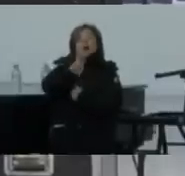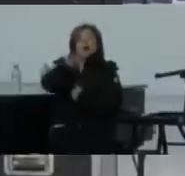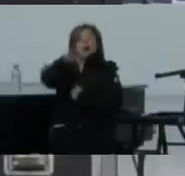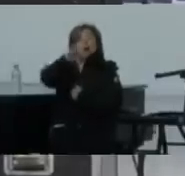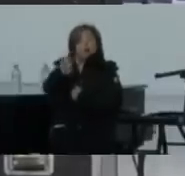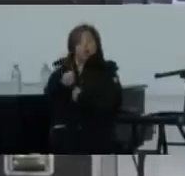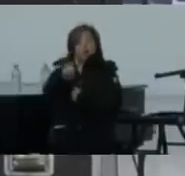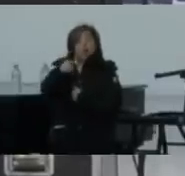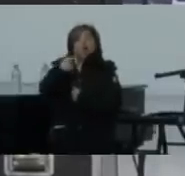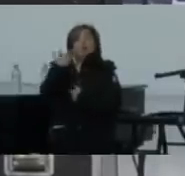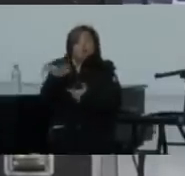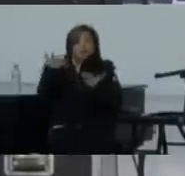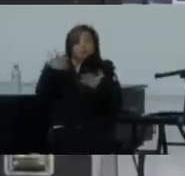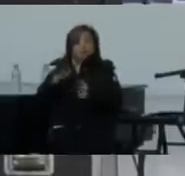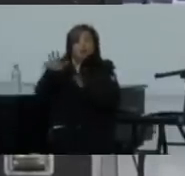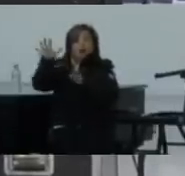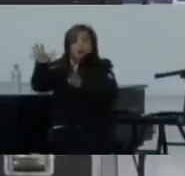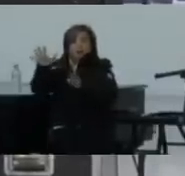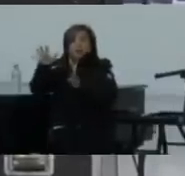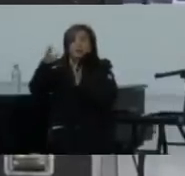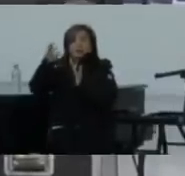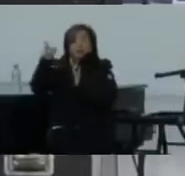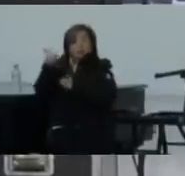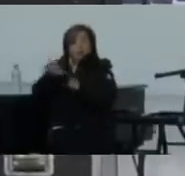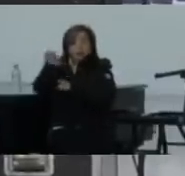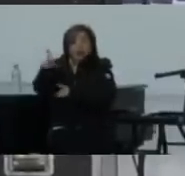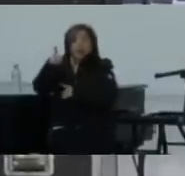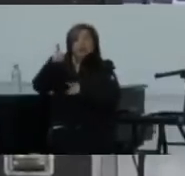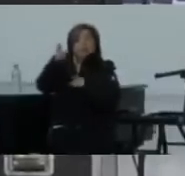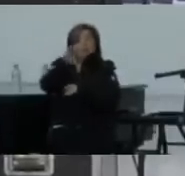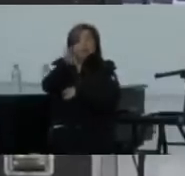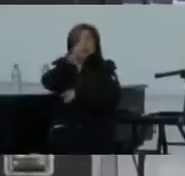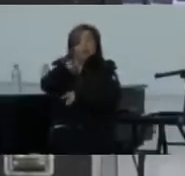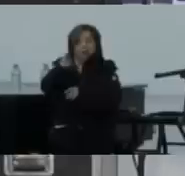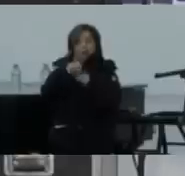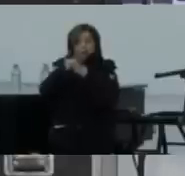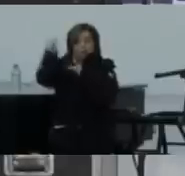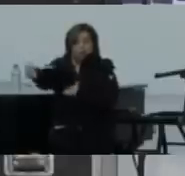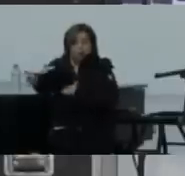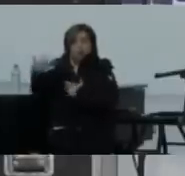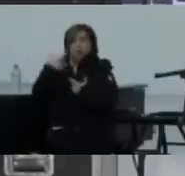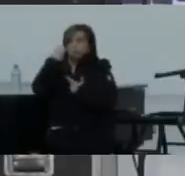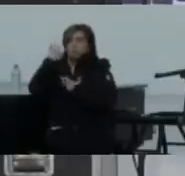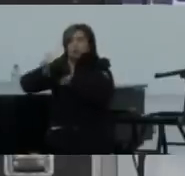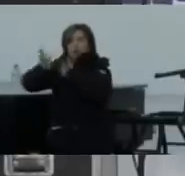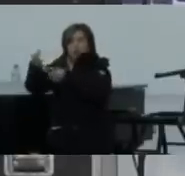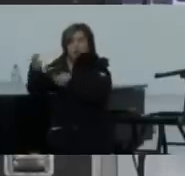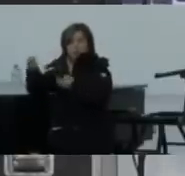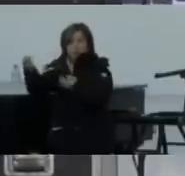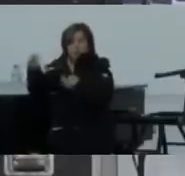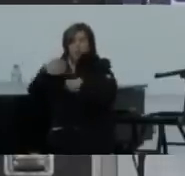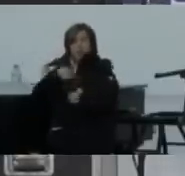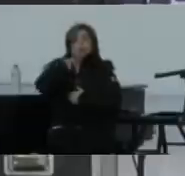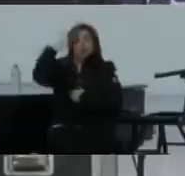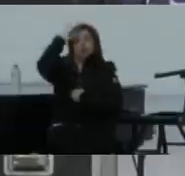10 sono fuori dall'euro e vanno abbastanza bene, nessuno è in rischio default. Allora voglio capire il perché. Io voglio che il